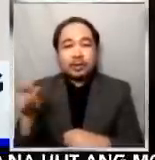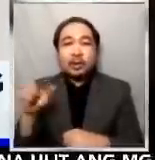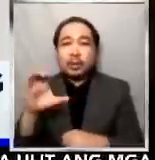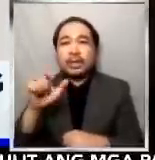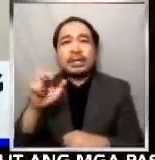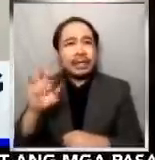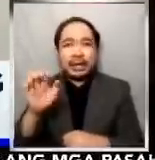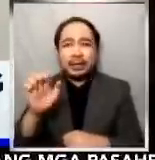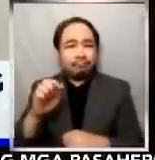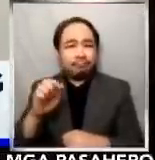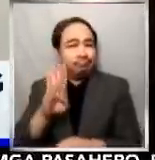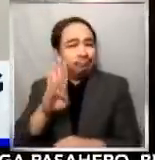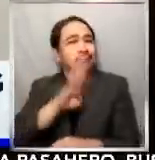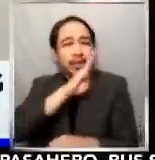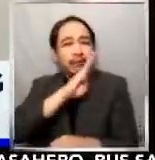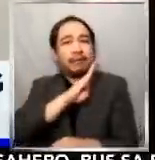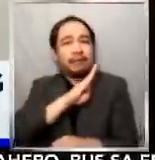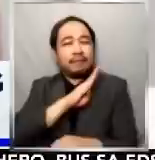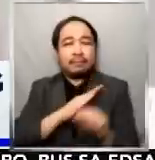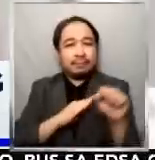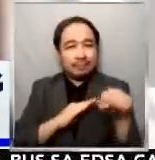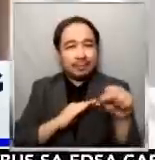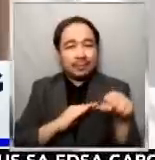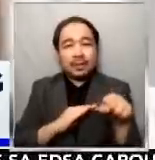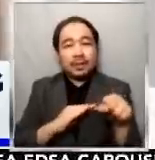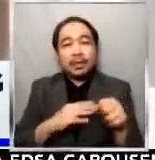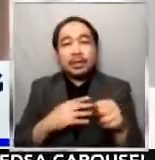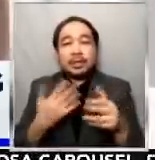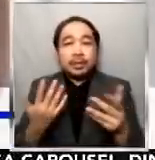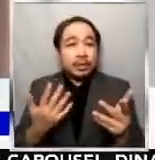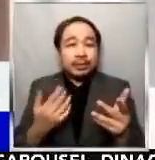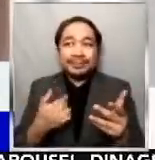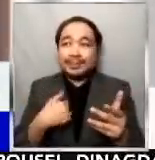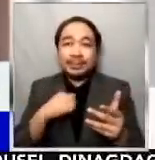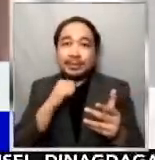no? Kaya hindi ko akalain na